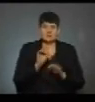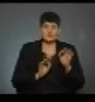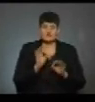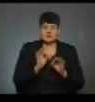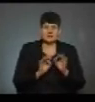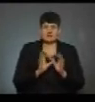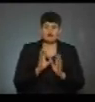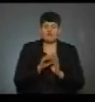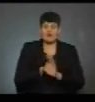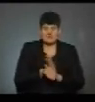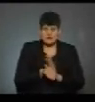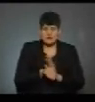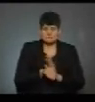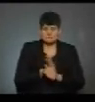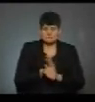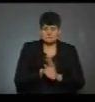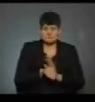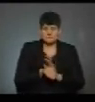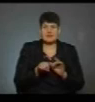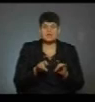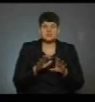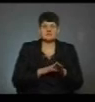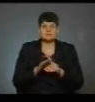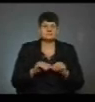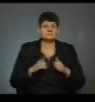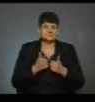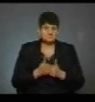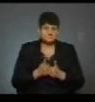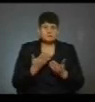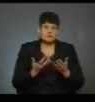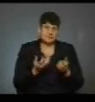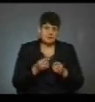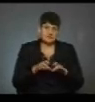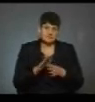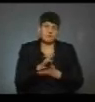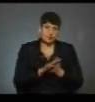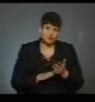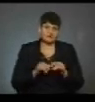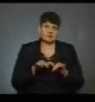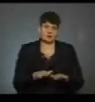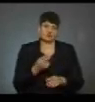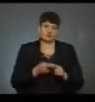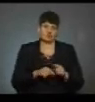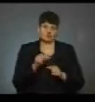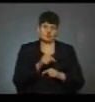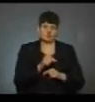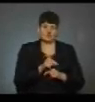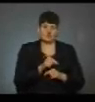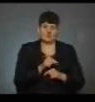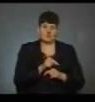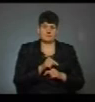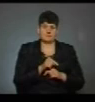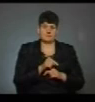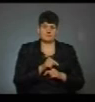які введені і рішенням виконкому, якщо виконком прийме рішення продовжити дію цього